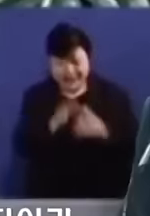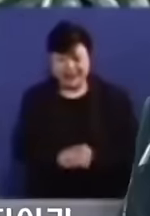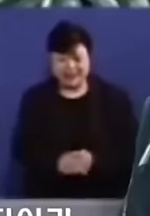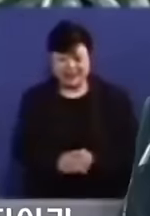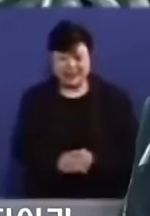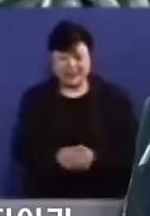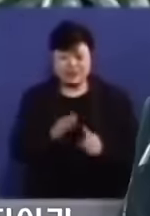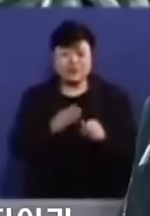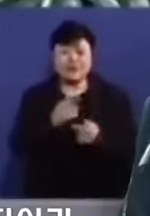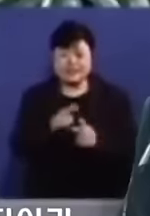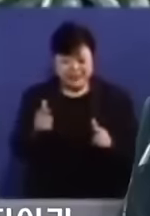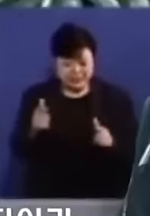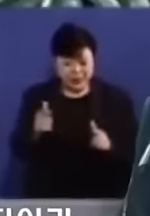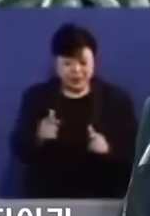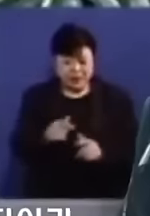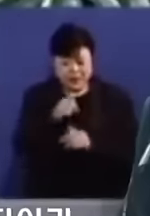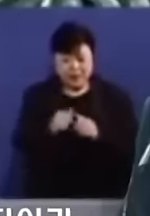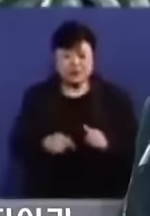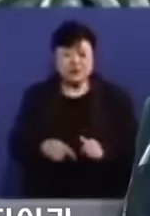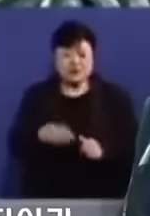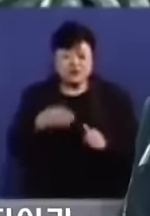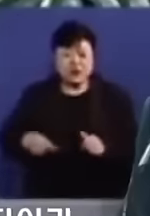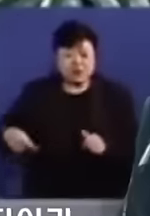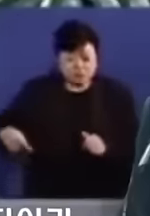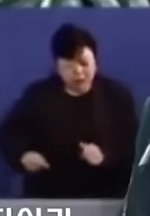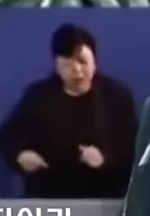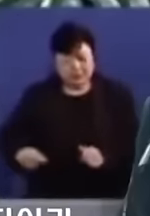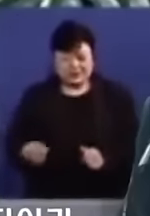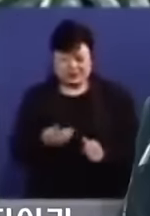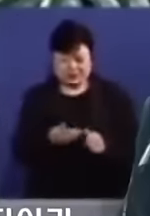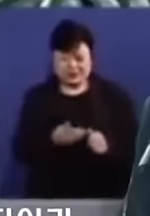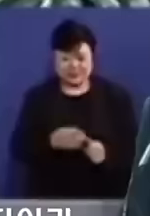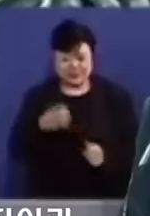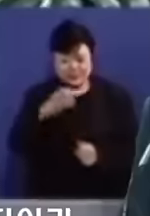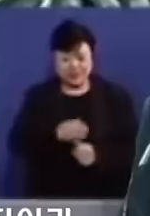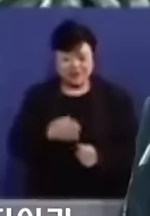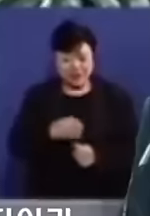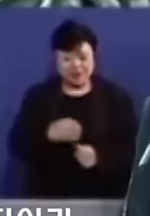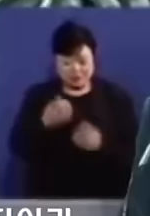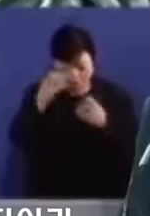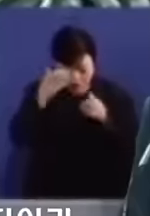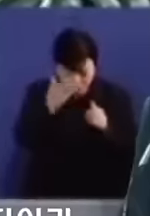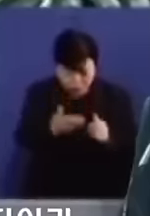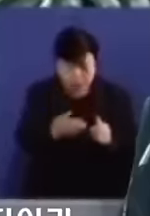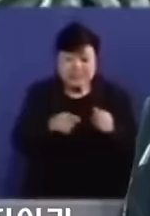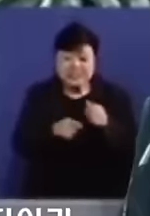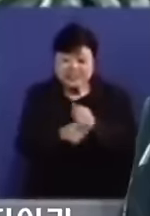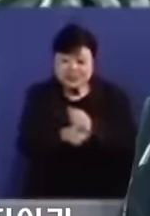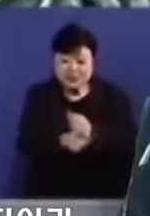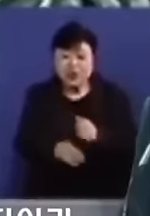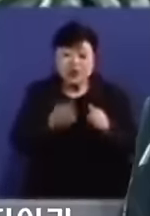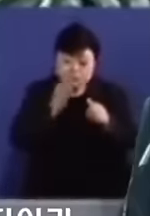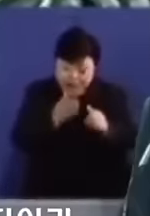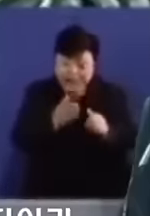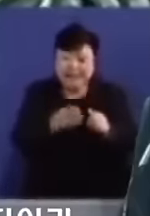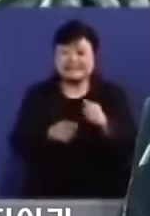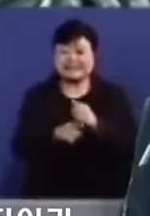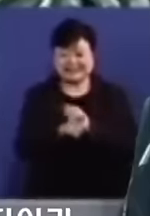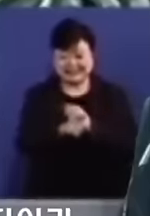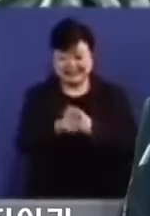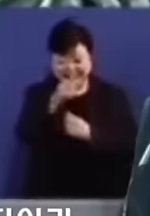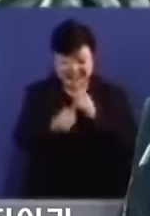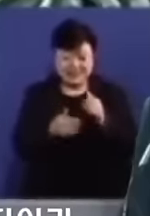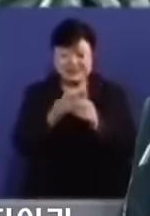안 구하니까 하나님이 구하라고 옆구리를 찌르는 것입니다. 시련과 어려움이 다가오는 것은 구하라고